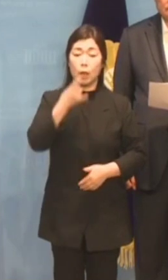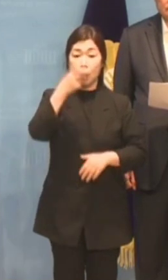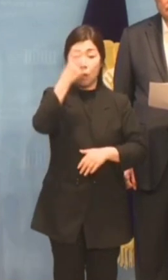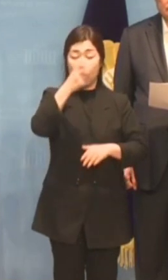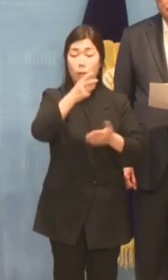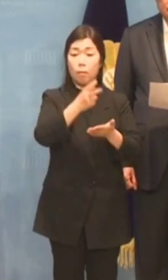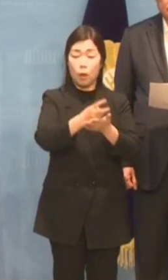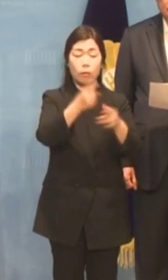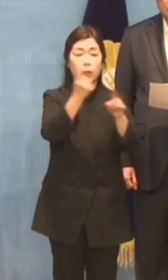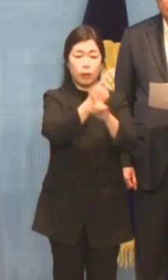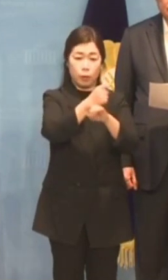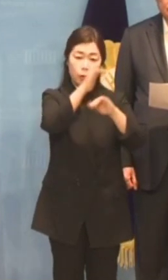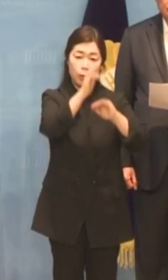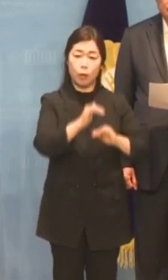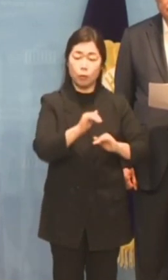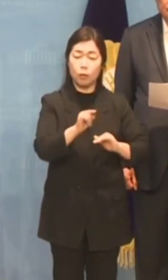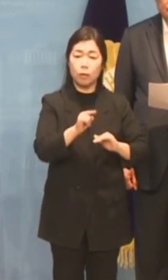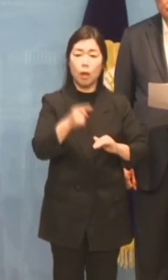양곡관리법 개정안은